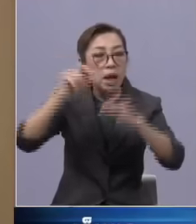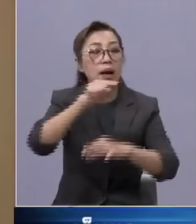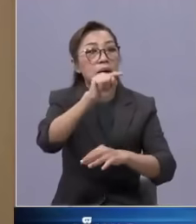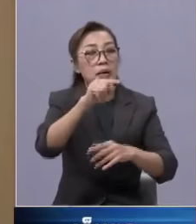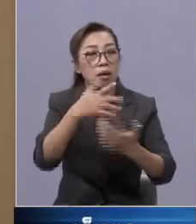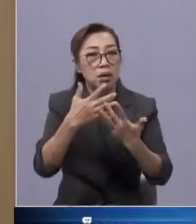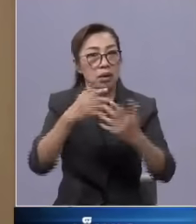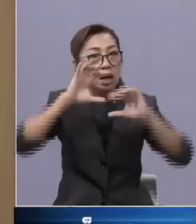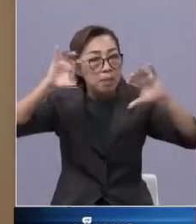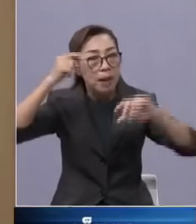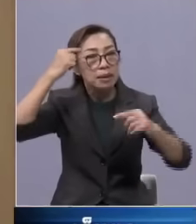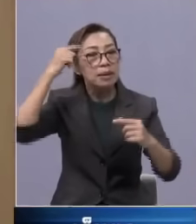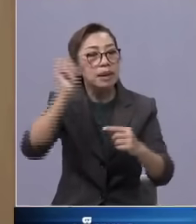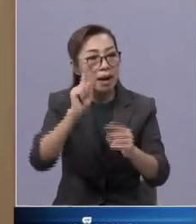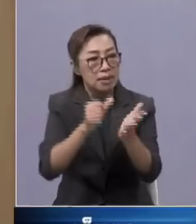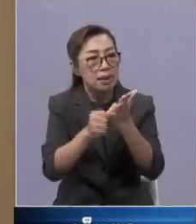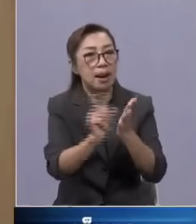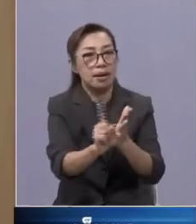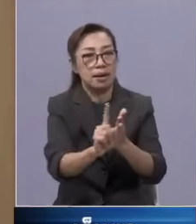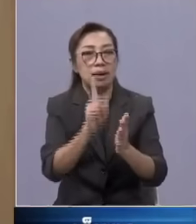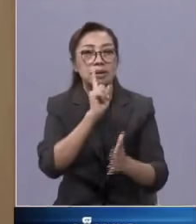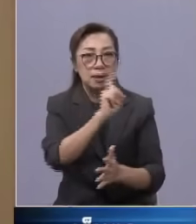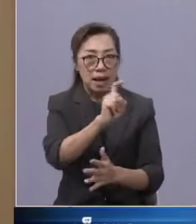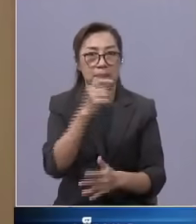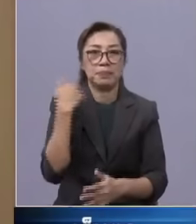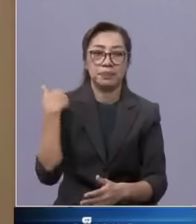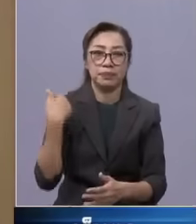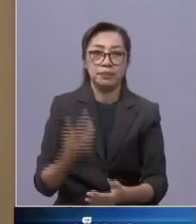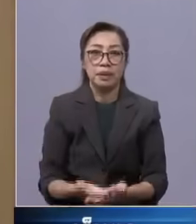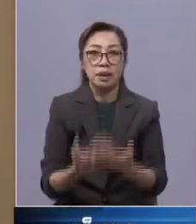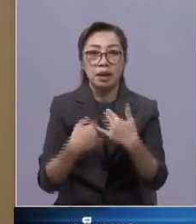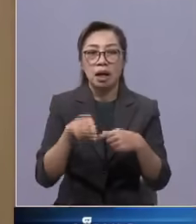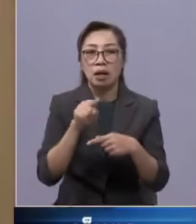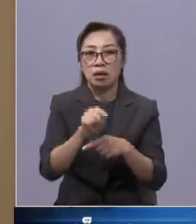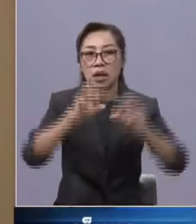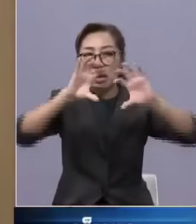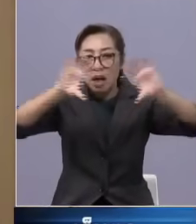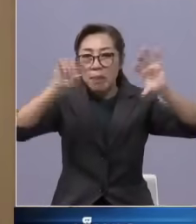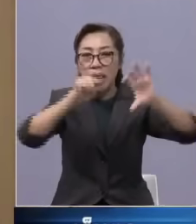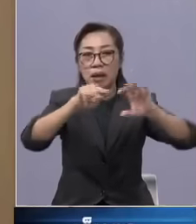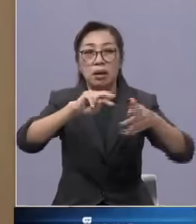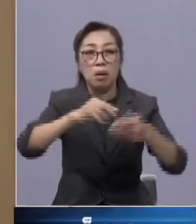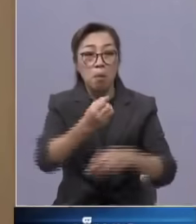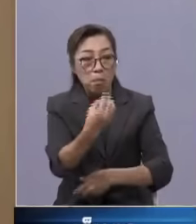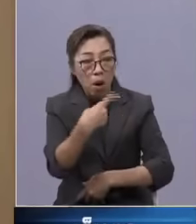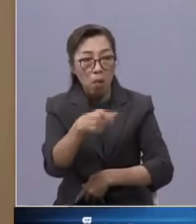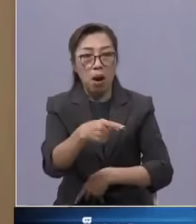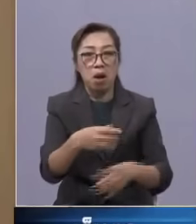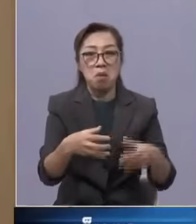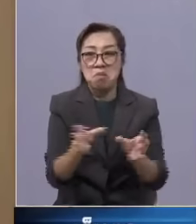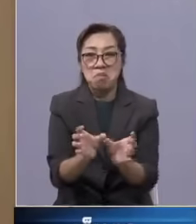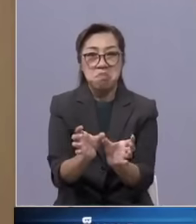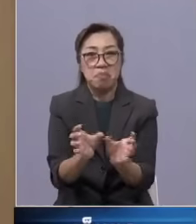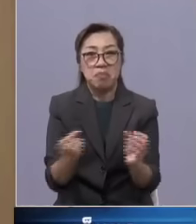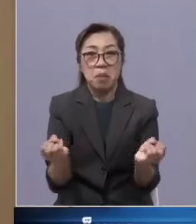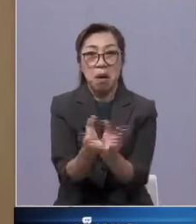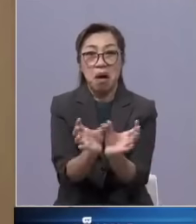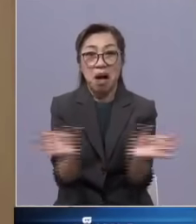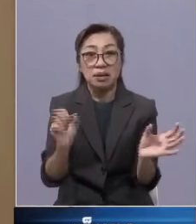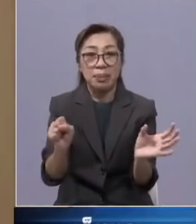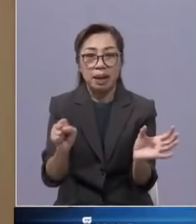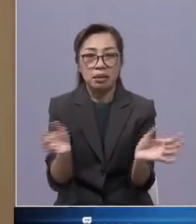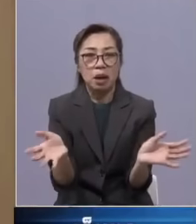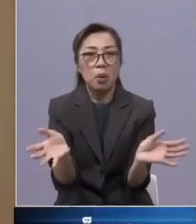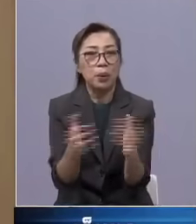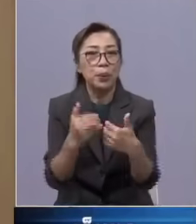จะคิดเห็นหรือว่าคิดอ่านอย่างไรอ่ะครับในขณะเดียวกันตั้งชื่อว่าเป็นรัฐบาลสลายขั้วเค้าก็จับตานโยบายด้านความปรองดองนะฮะ